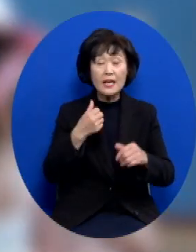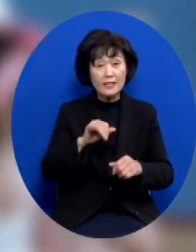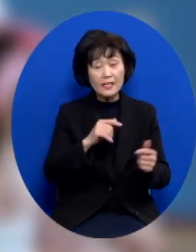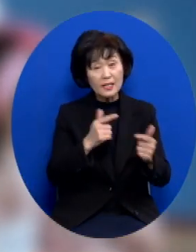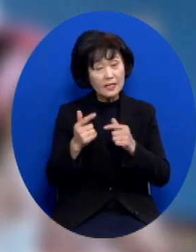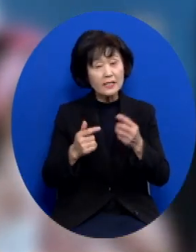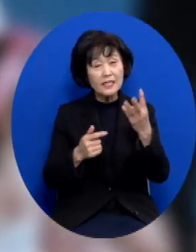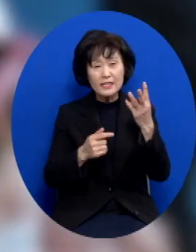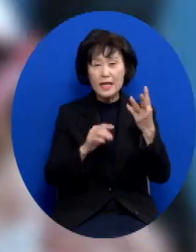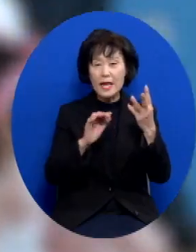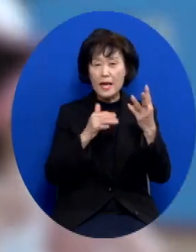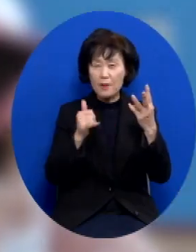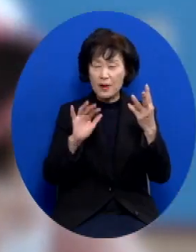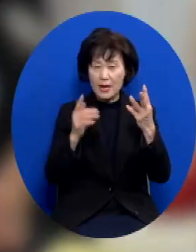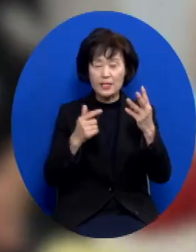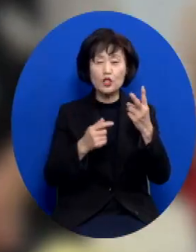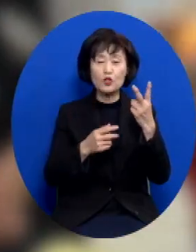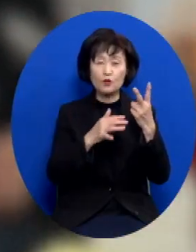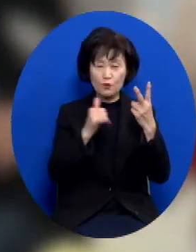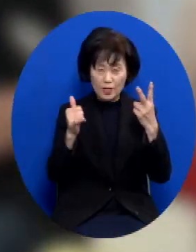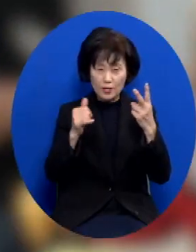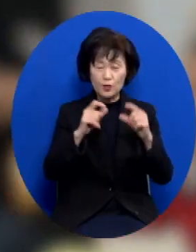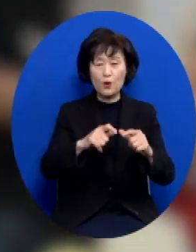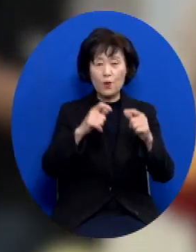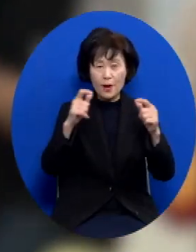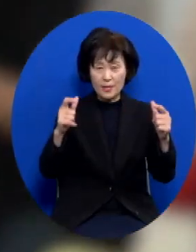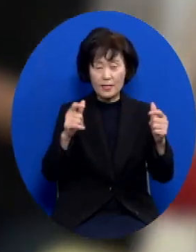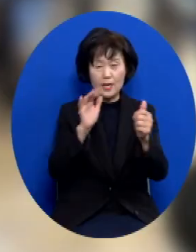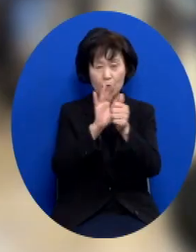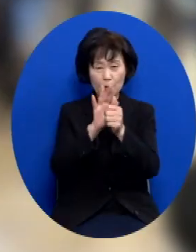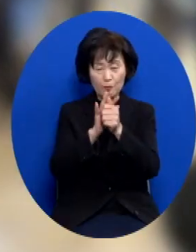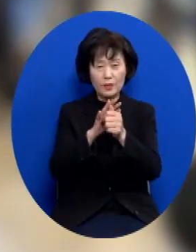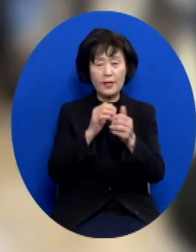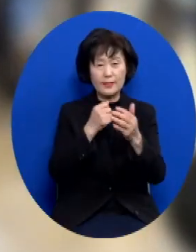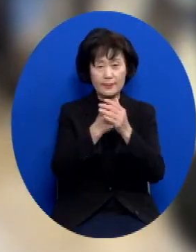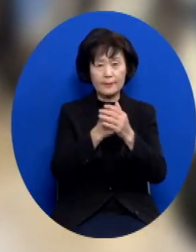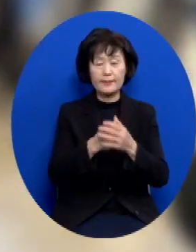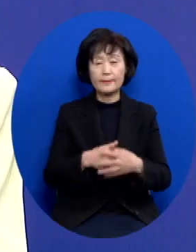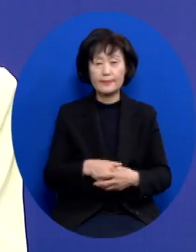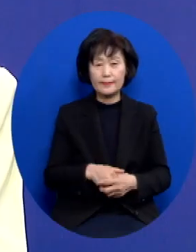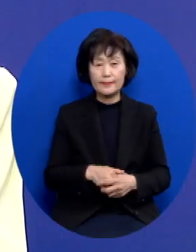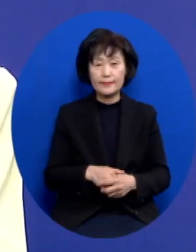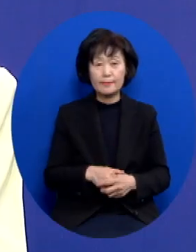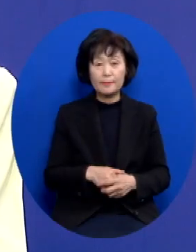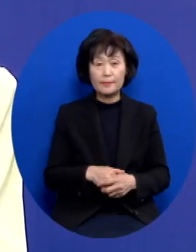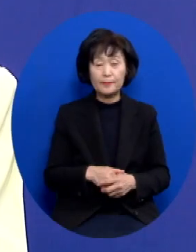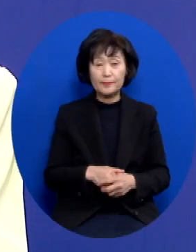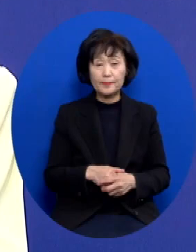이상으로 확대했습니다. CTS 뉴스 김인혜입니다.